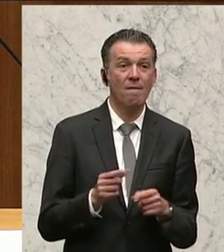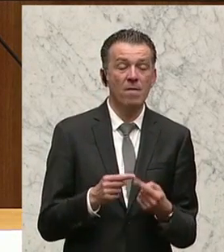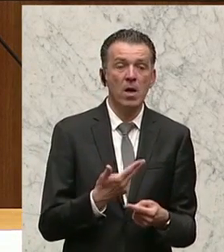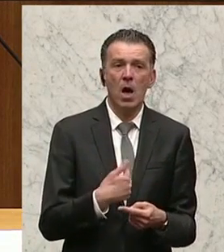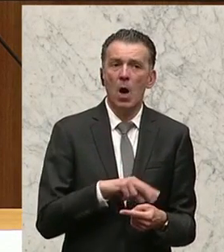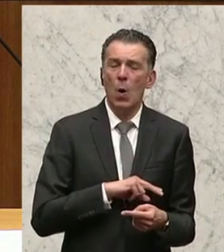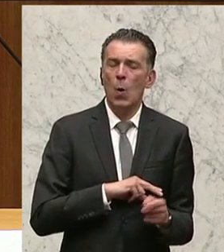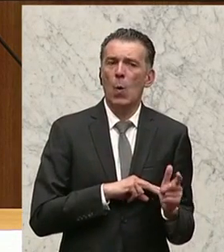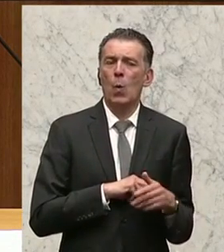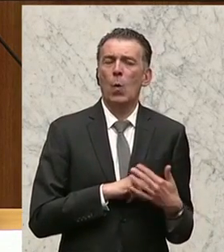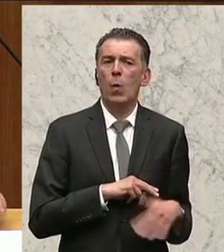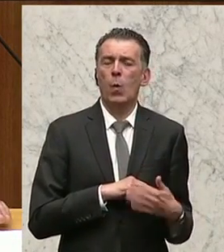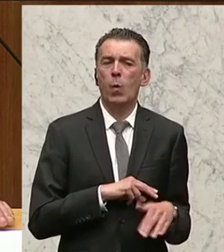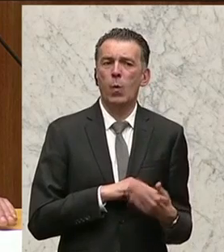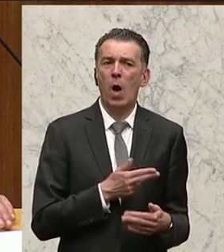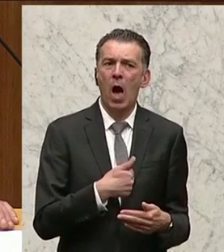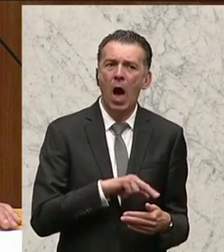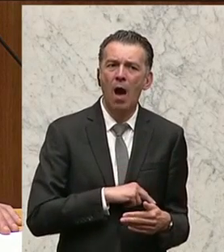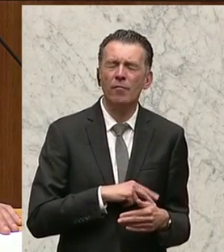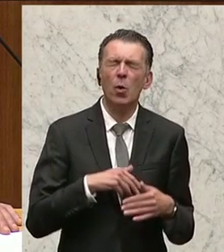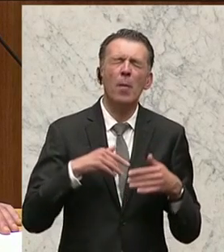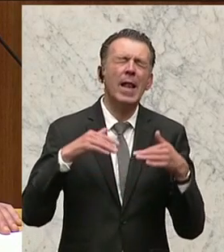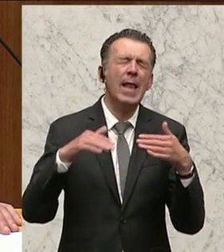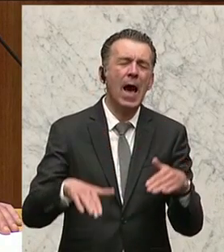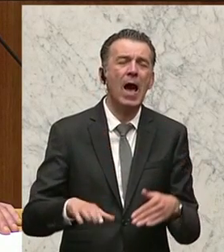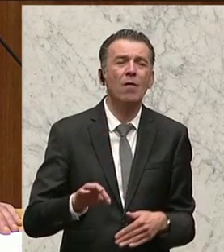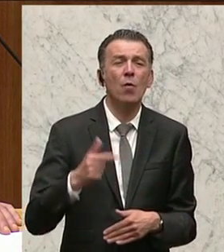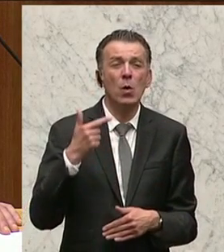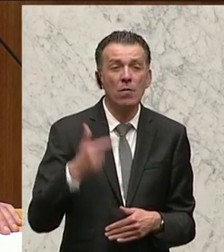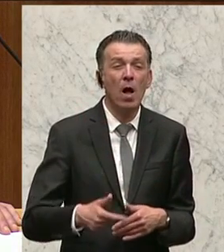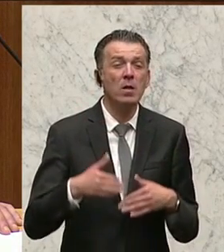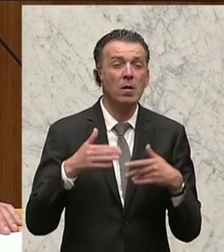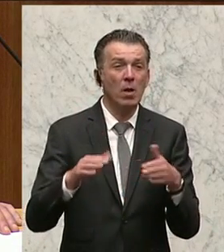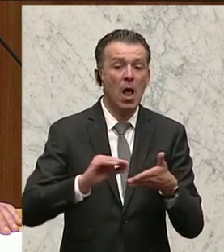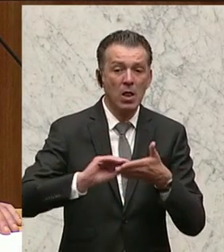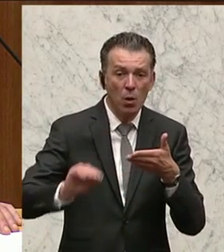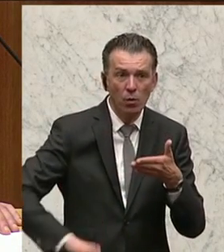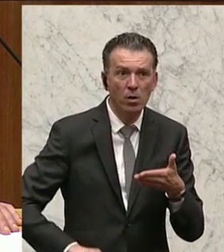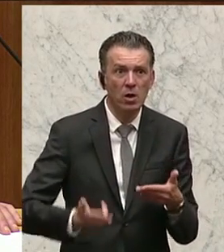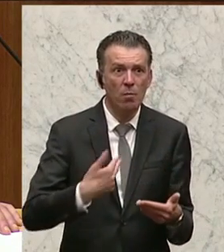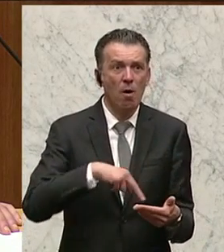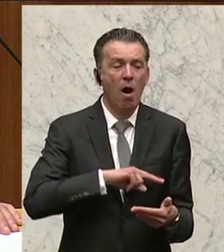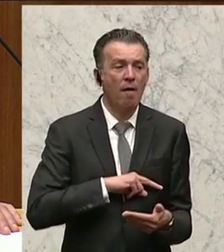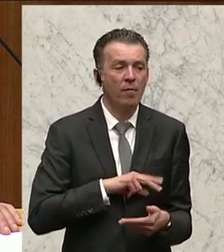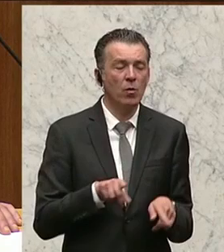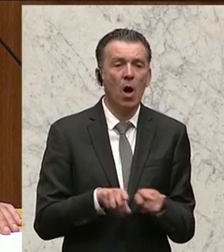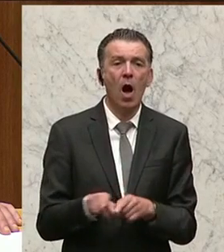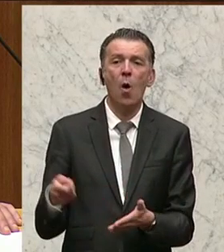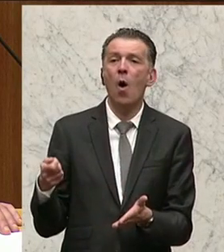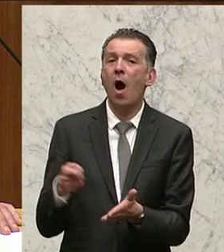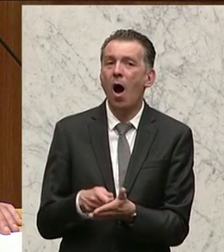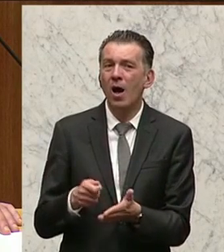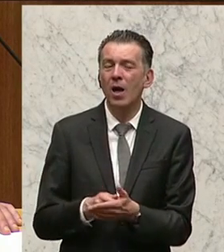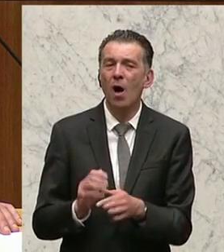Haftungsrisiken in Milliardenhöhe, zwar für 20 Milliarden unterschrieben. Ich bin auch der Meinung, dass das Ankaufprogramm von